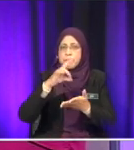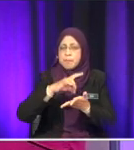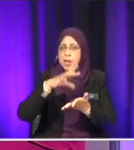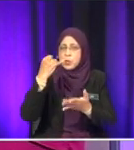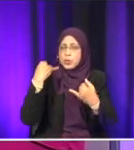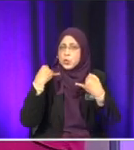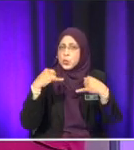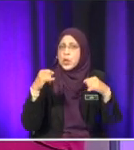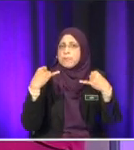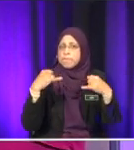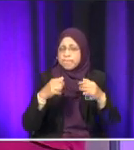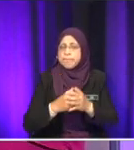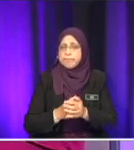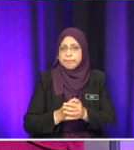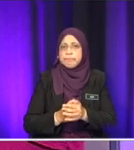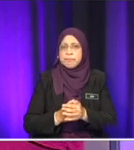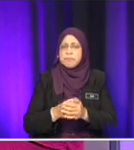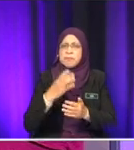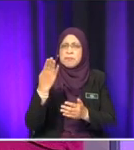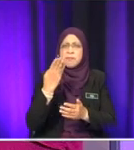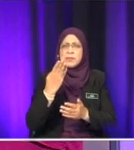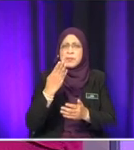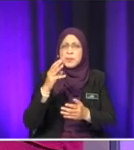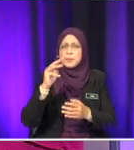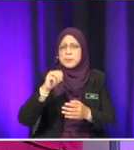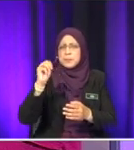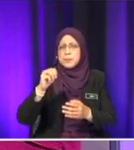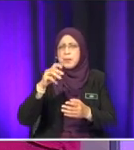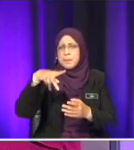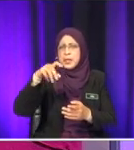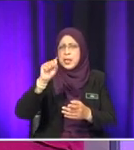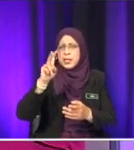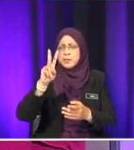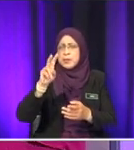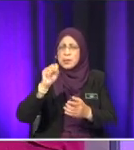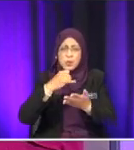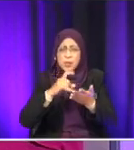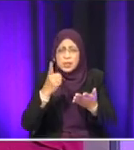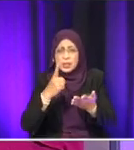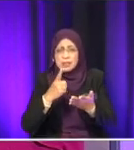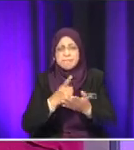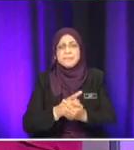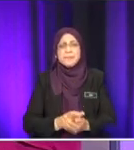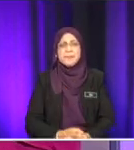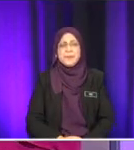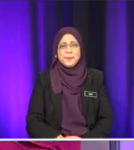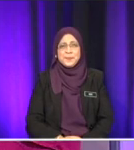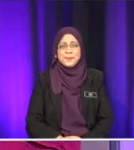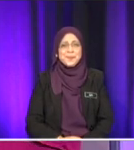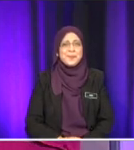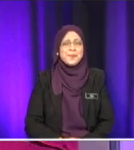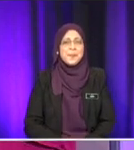aplikasi untuk jadi pelukis saja tidak sama sekali ya Oke saya teruskan dengan